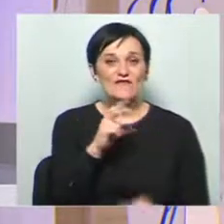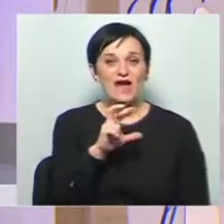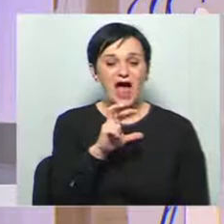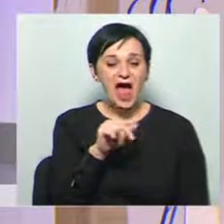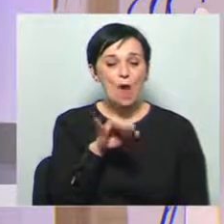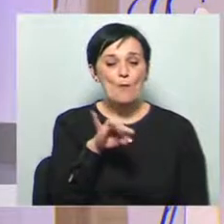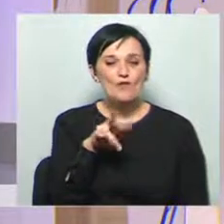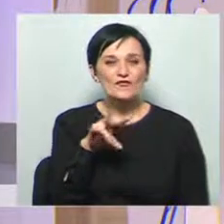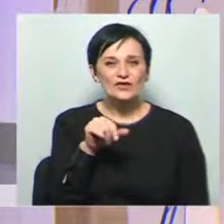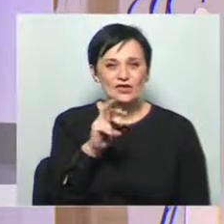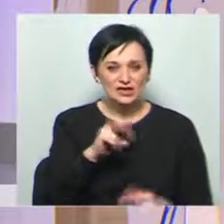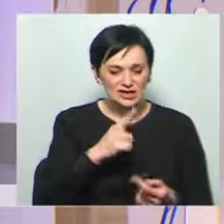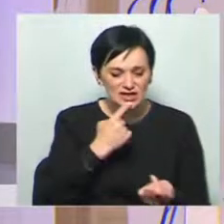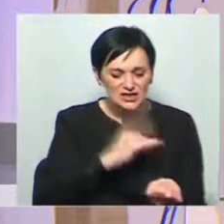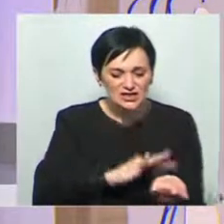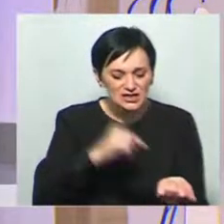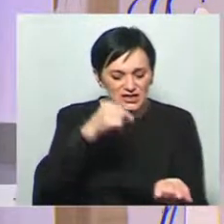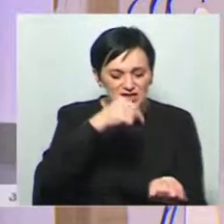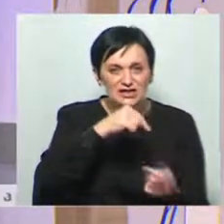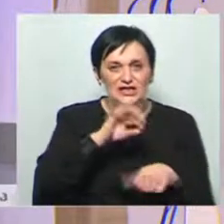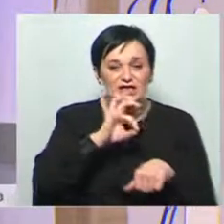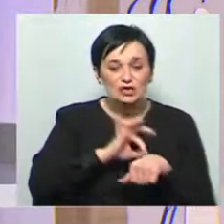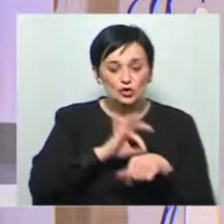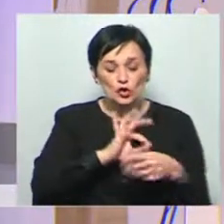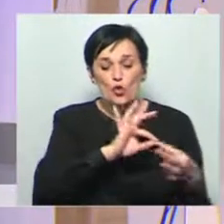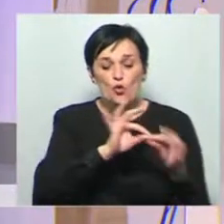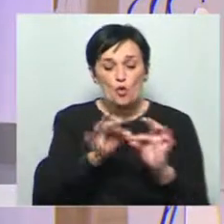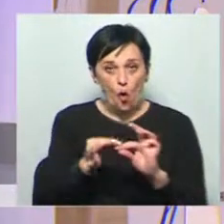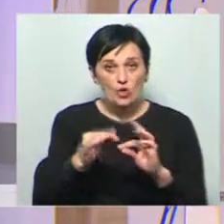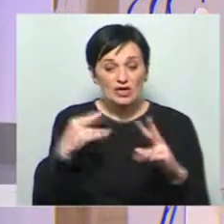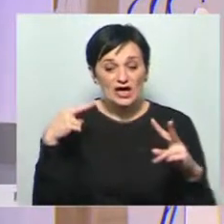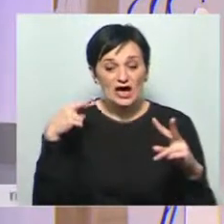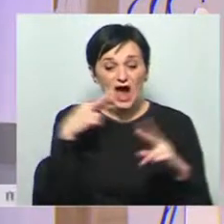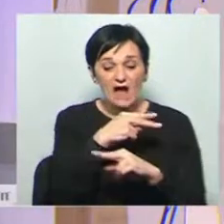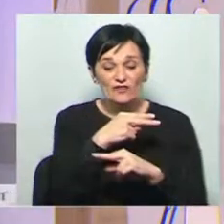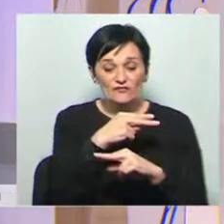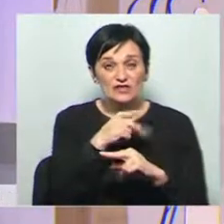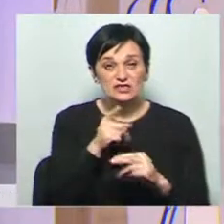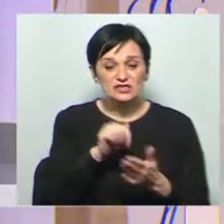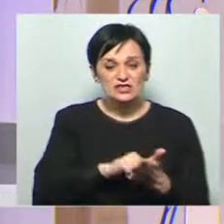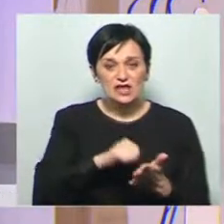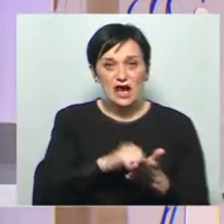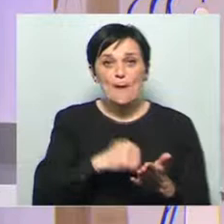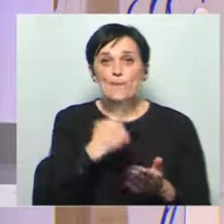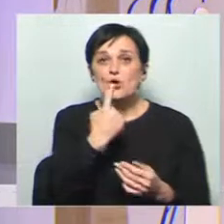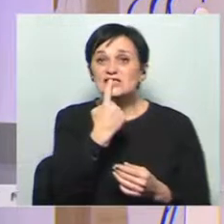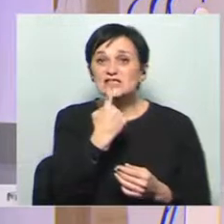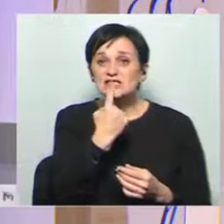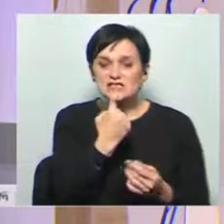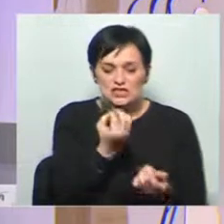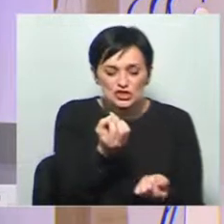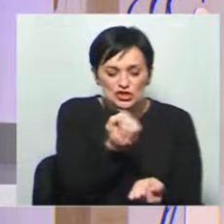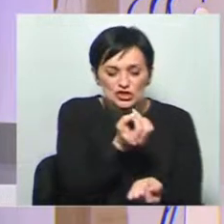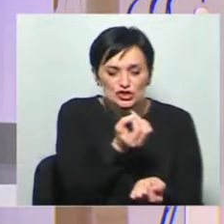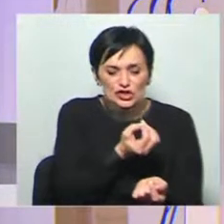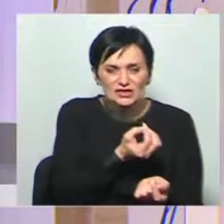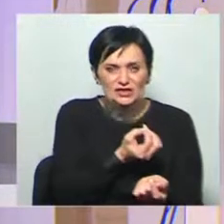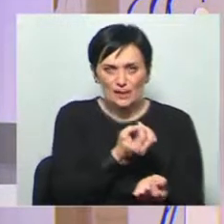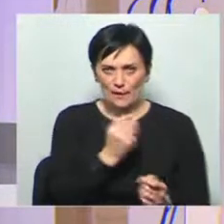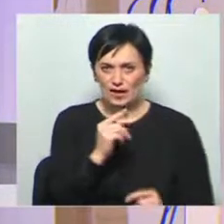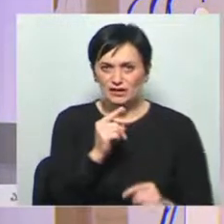ჰემოფილიაზე, ახსენეთ რომ კონკრეტული ფაქტორის ხარვეზის გამო სისხლის შედედება არის